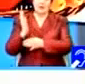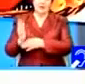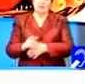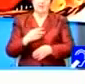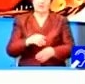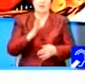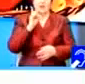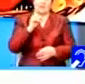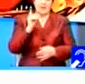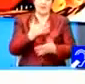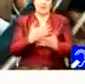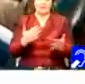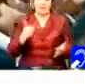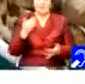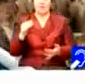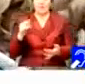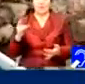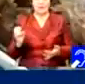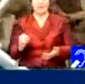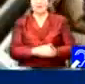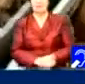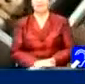pâine, verdețuri sau fructe.